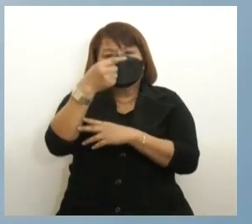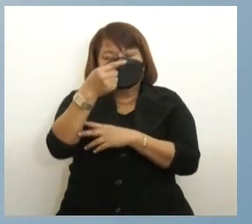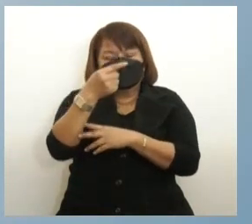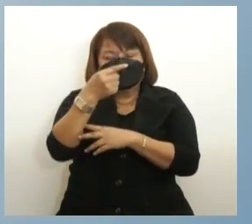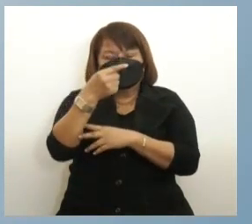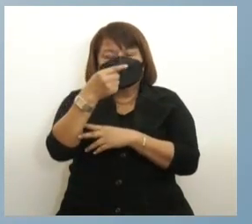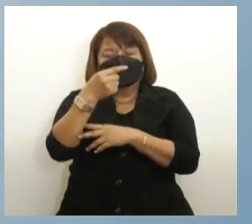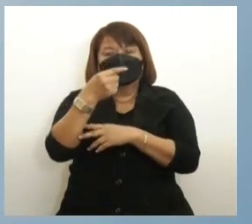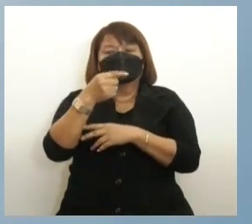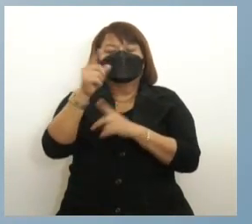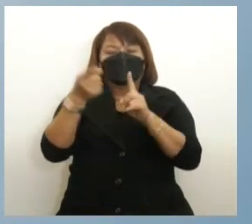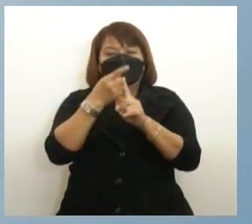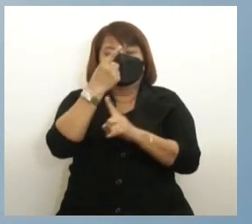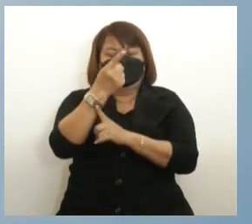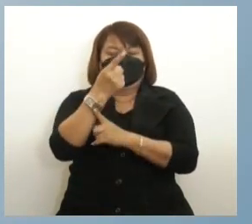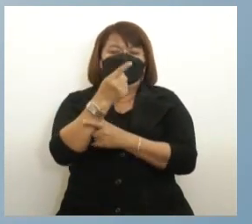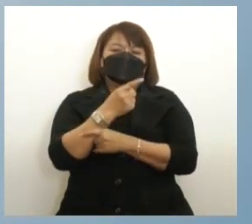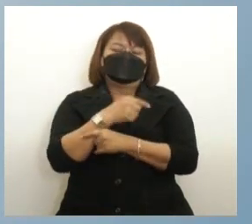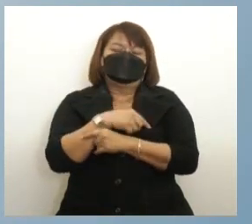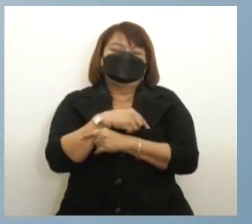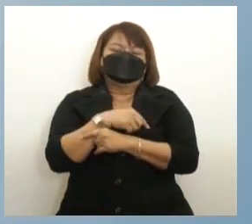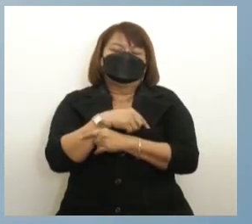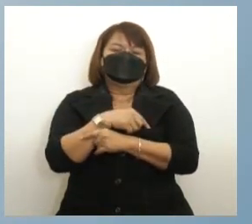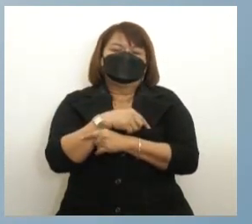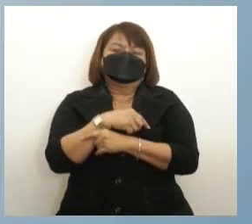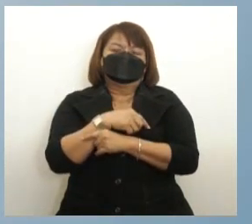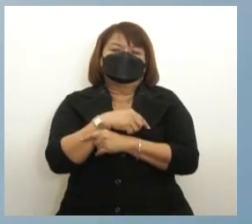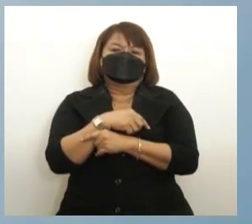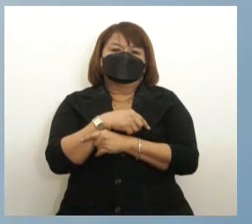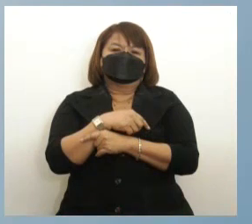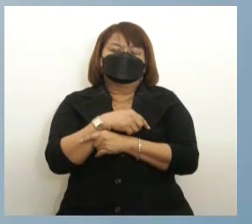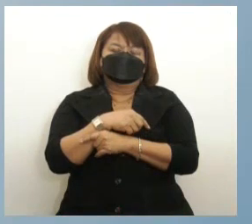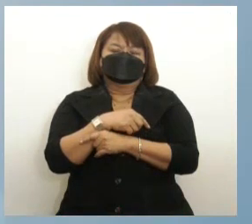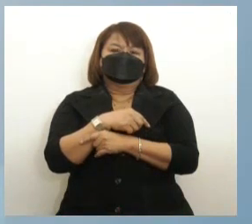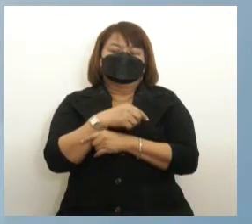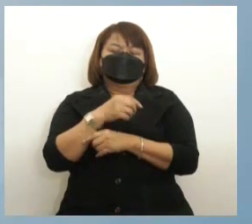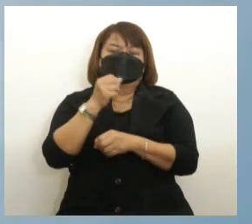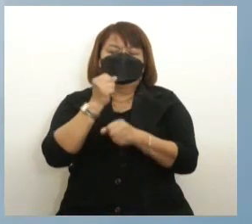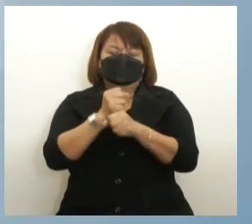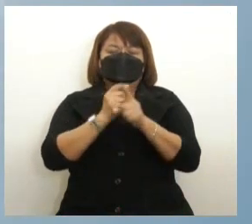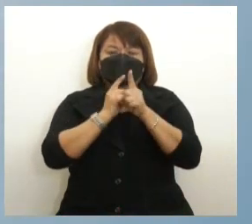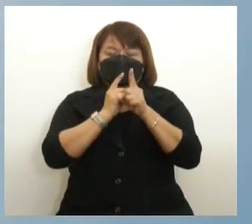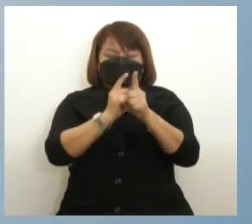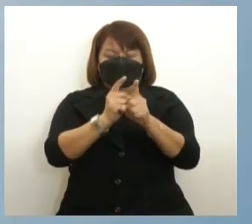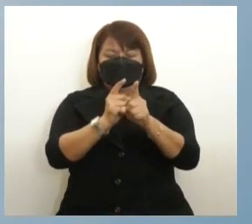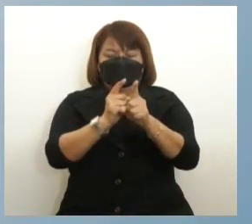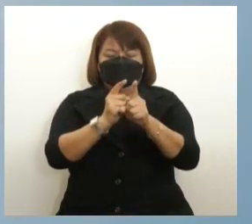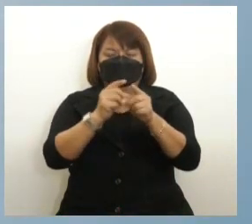มมบทบทหนึ่งที่เรียกว่าพระบรมราโชบายทางด้านที่จะจัดการศึกษ